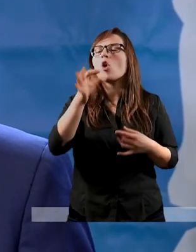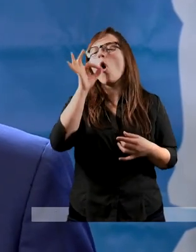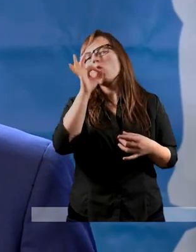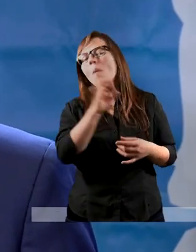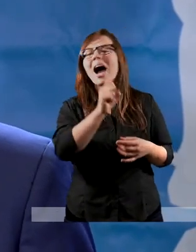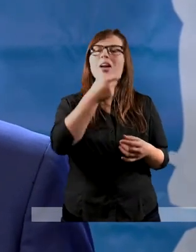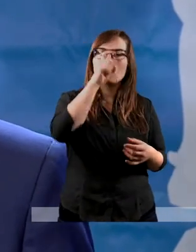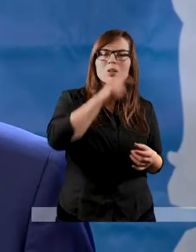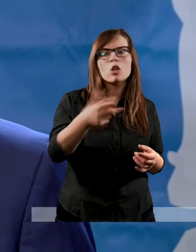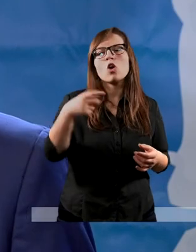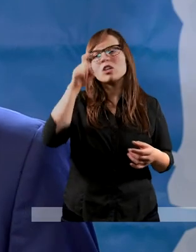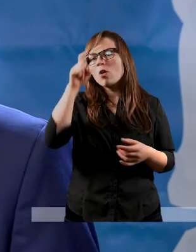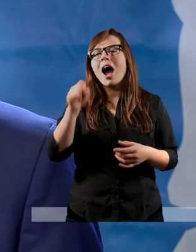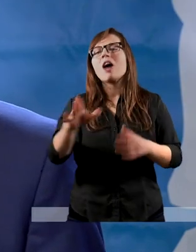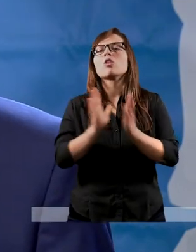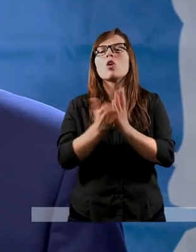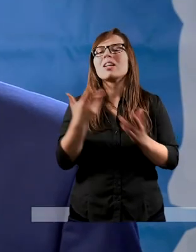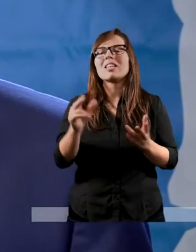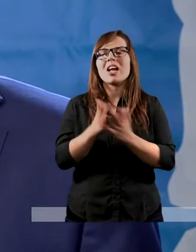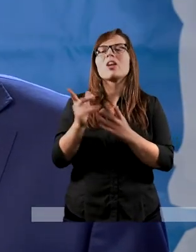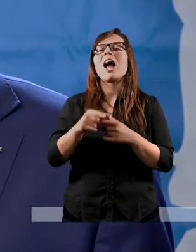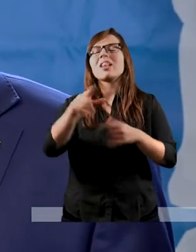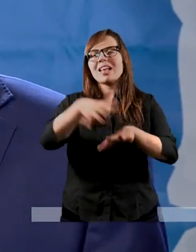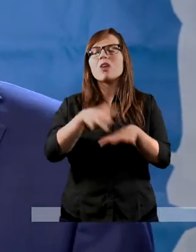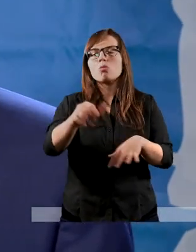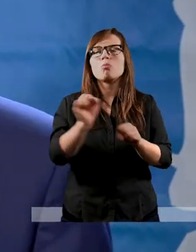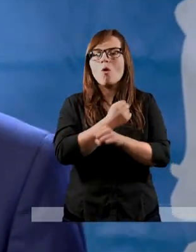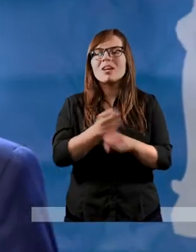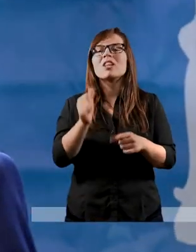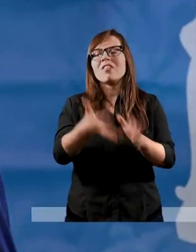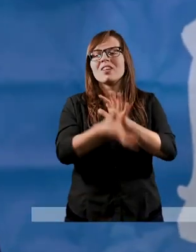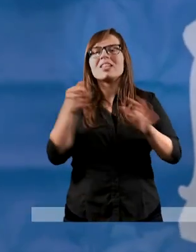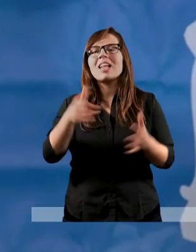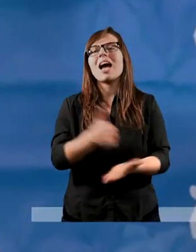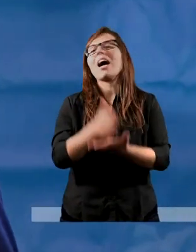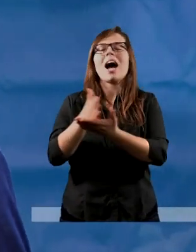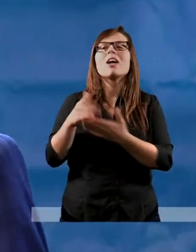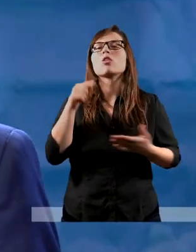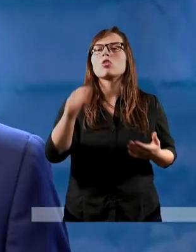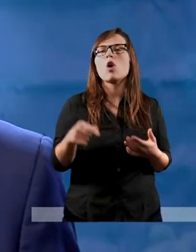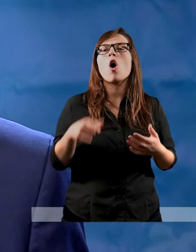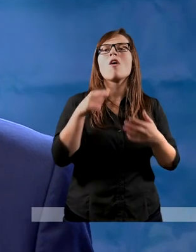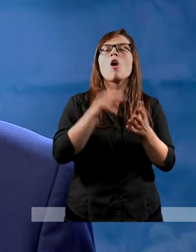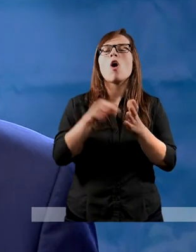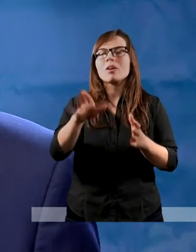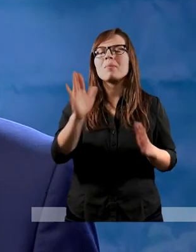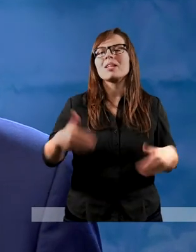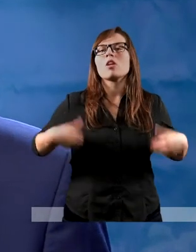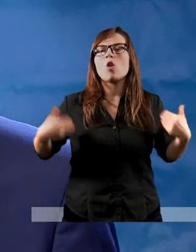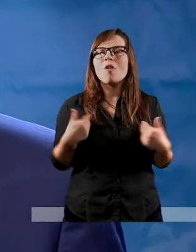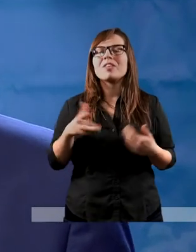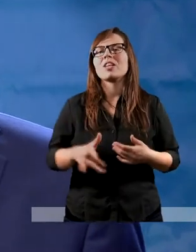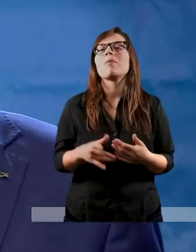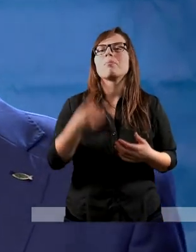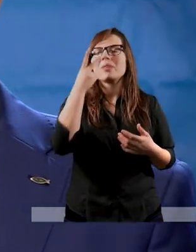do jedzenia. I każdy człowiek, kto sięga do tej księgi i traktuje ją poważnie i wyciąga te rady, no to od chociażby będzie zdrowszy.